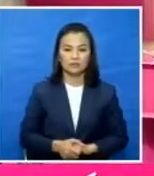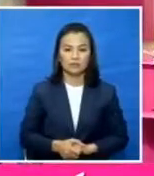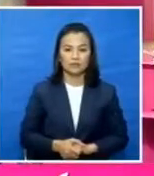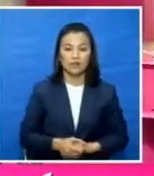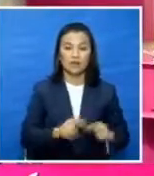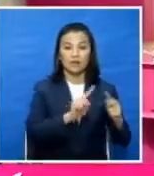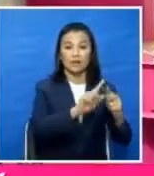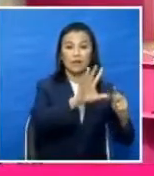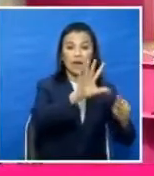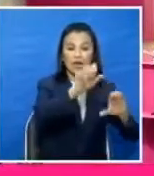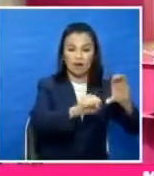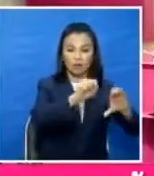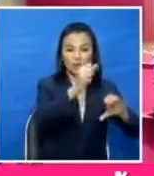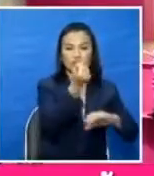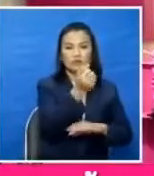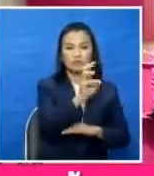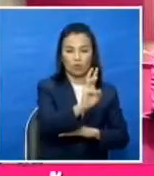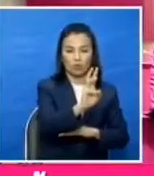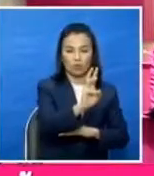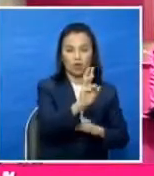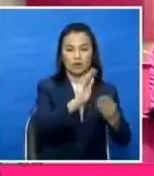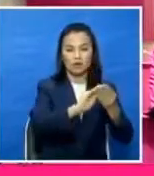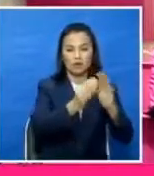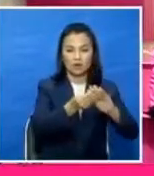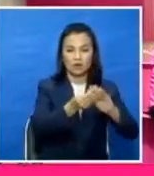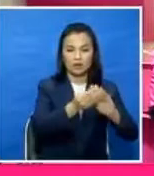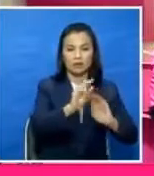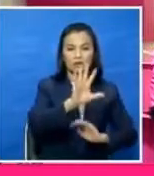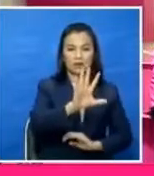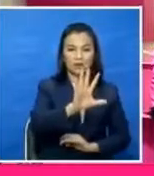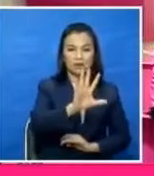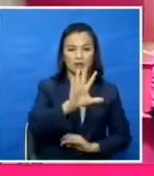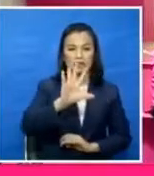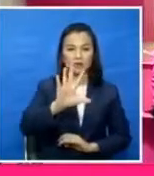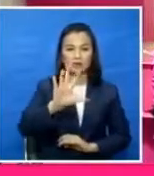อันดับที่5หมุนครั้งที่16เลขที่ออก